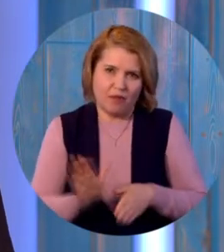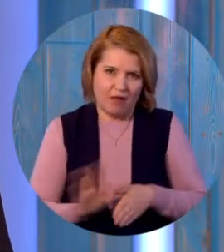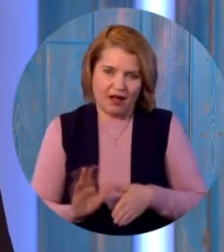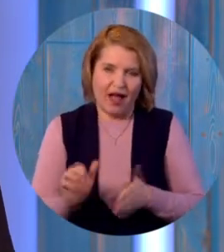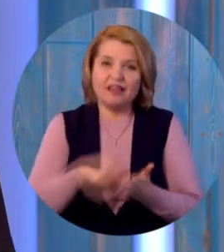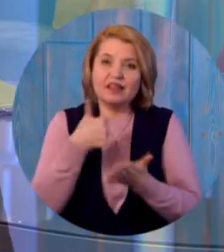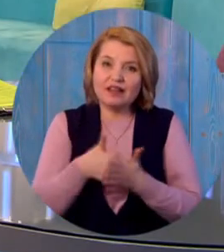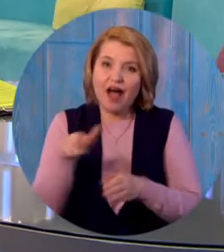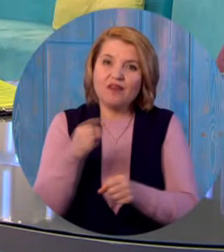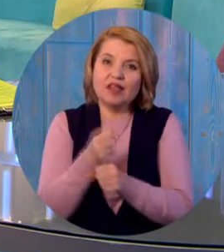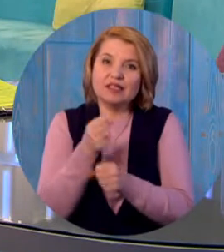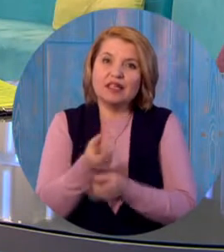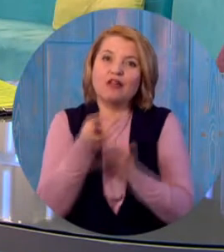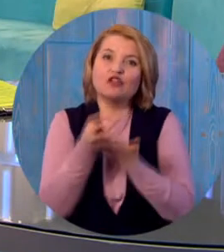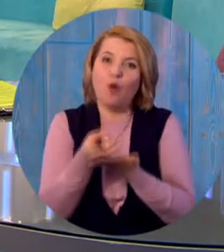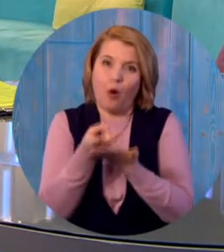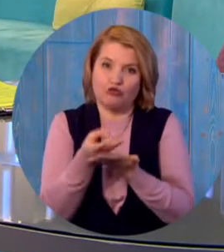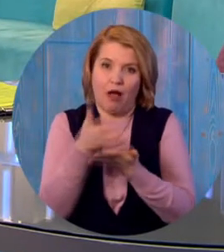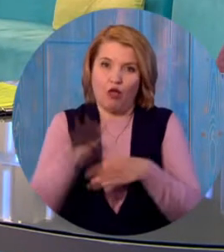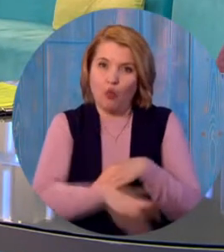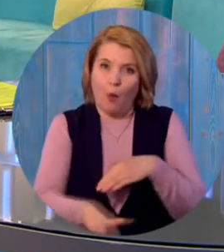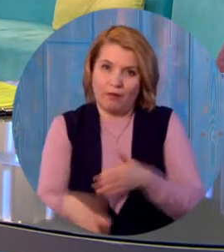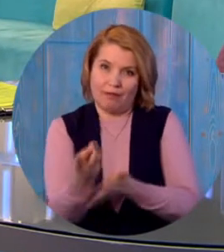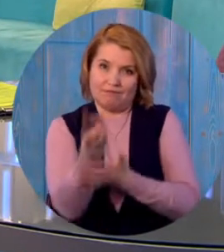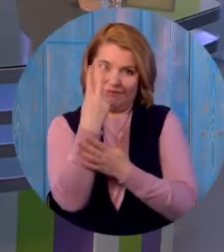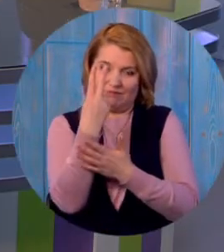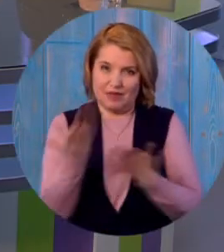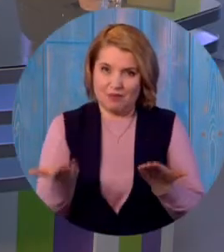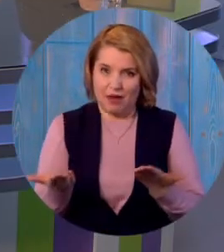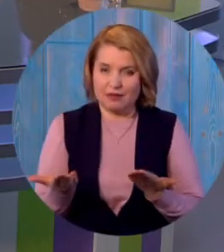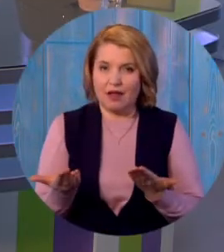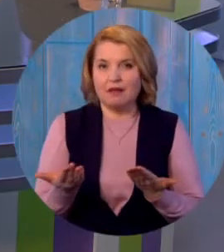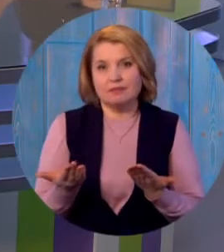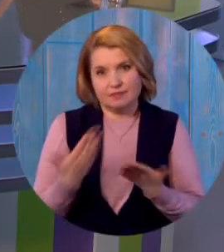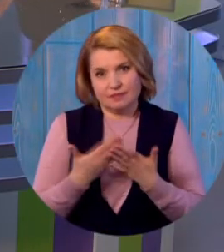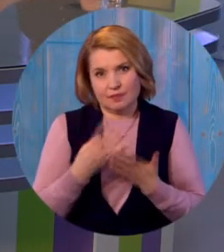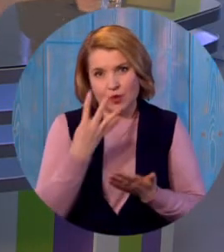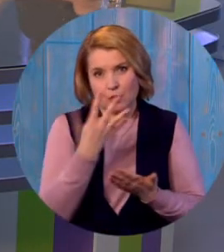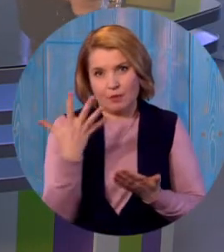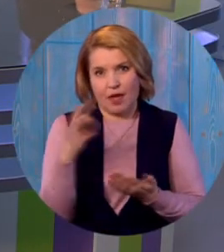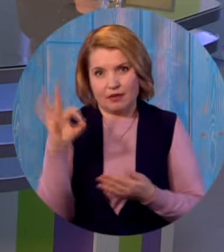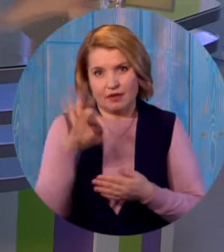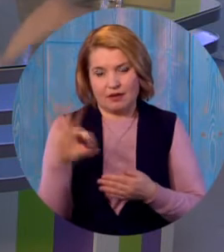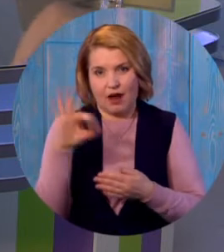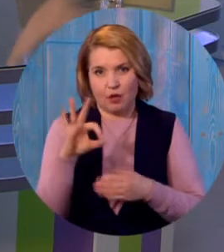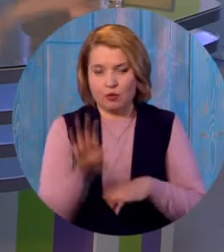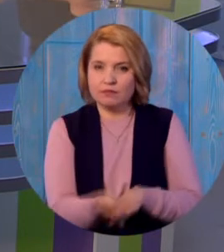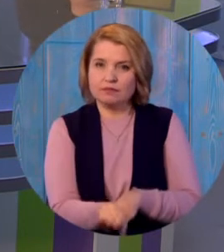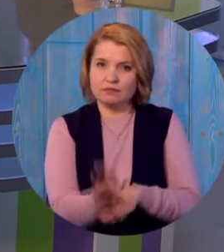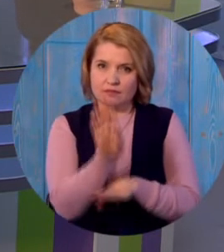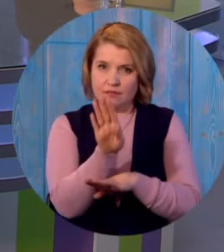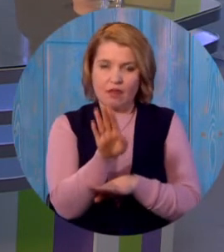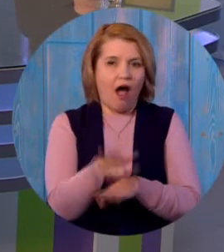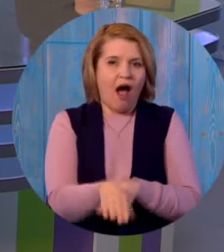и здесь... По-другому не получится. Конечно. Еще очень важно, где-то градусов 45 над уровнем сердца, то есть не надо очень